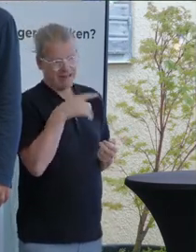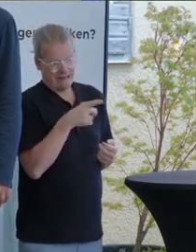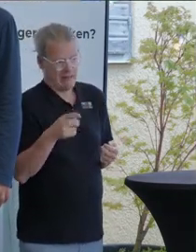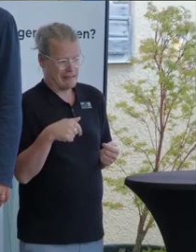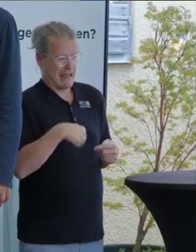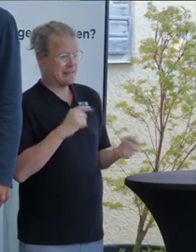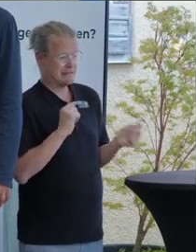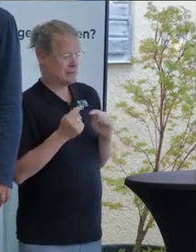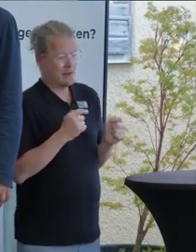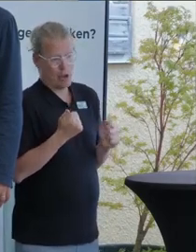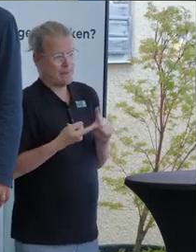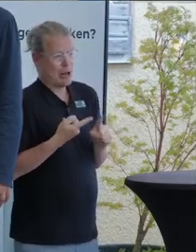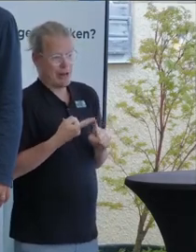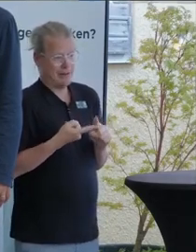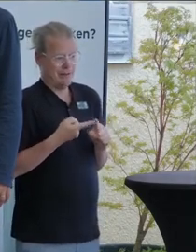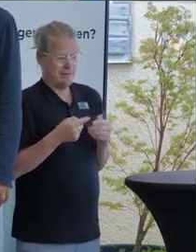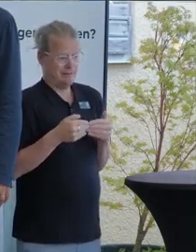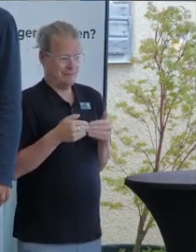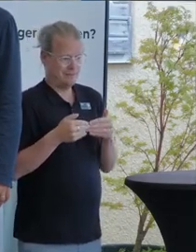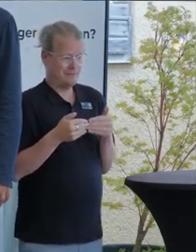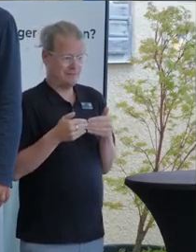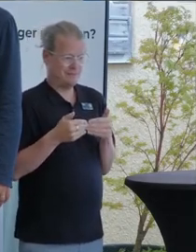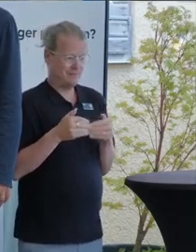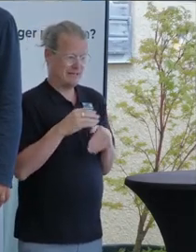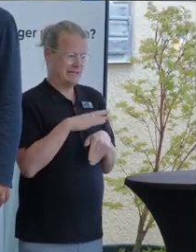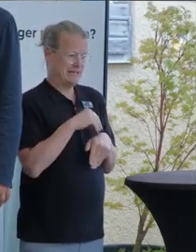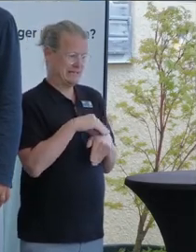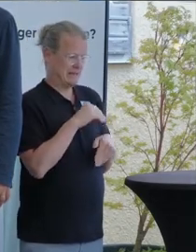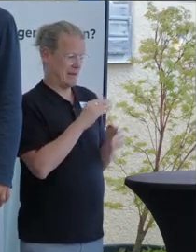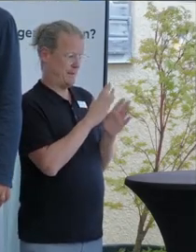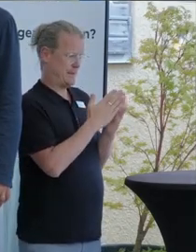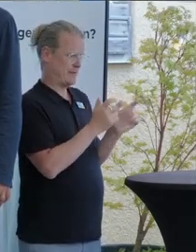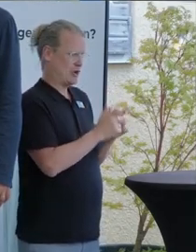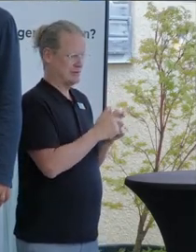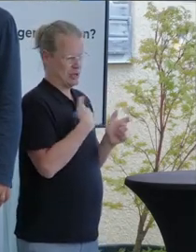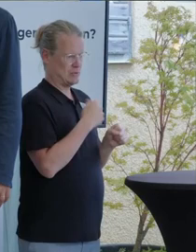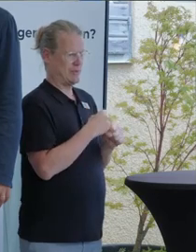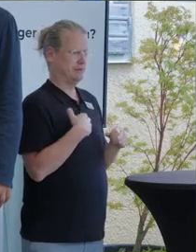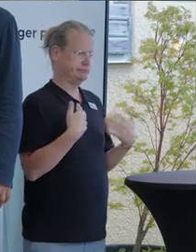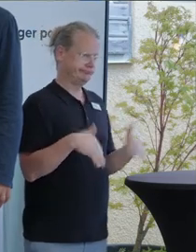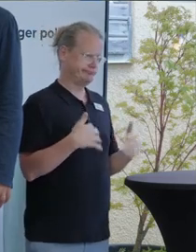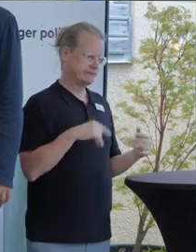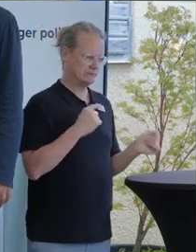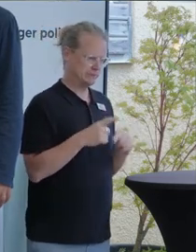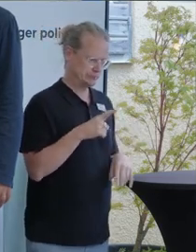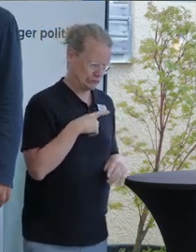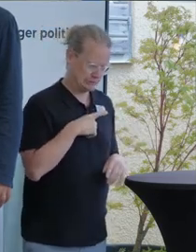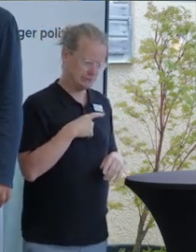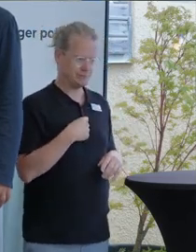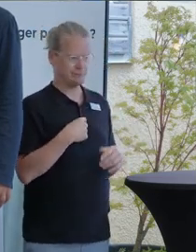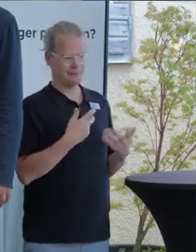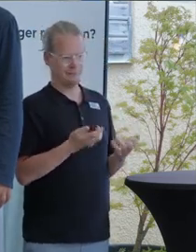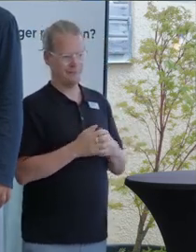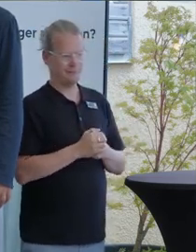Svensk biblioteksförening som jag kommer ifrån, vi jobbar också väldigt mycket med den här frågan. Eftersom vi har medlemmar, det vill